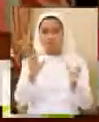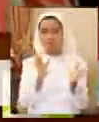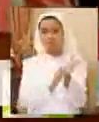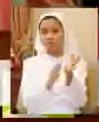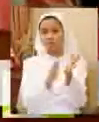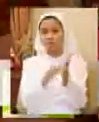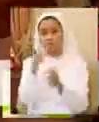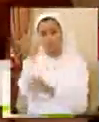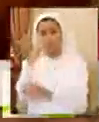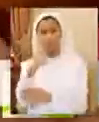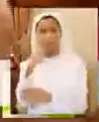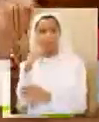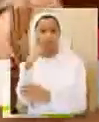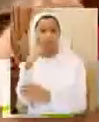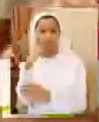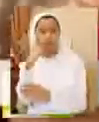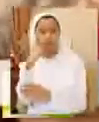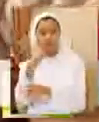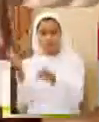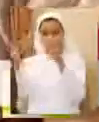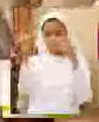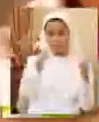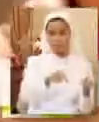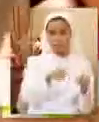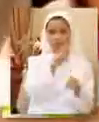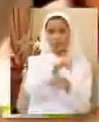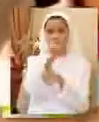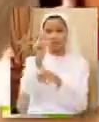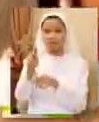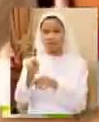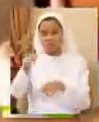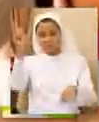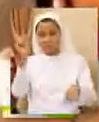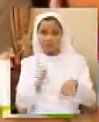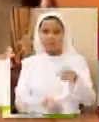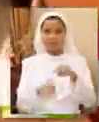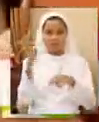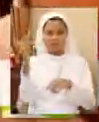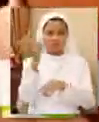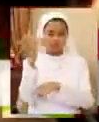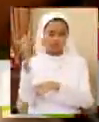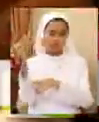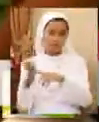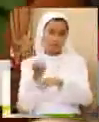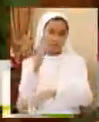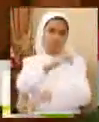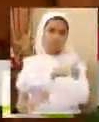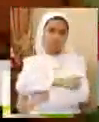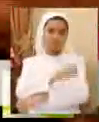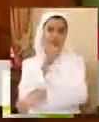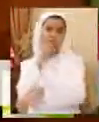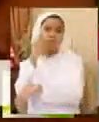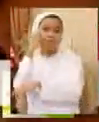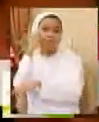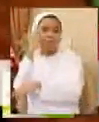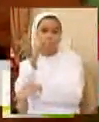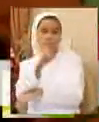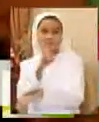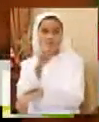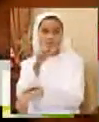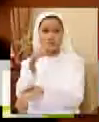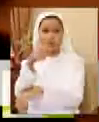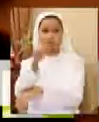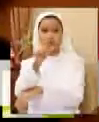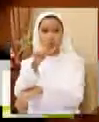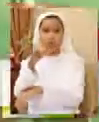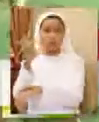doon. Kailangan pa nila pumunta dito ng Naga. Tapos imposible namang araw-araw, balik-balik sila from Del Gallego, Talaga. So you house them